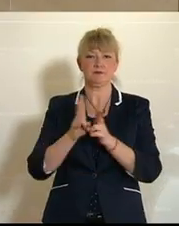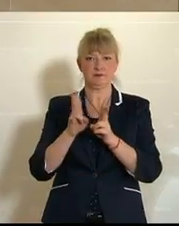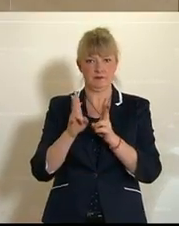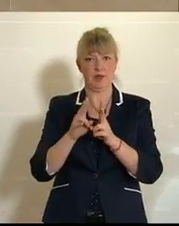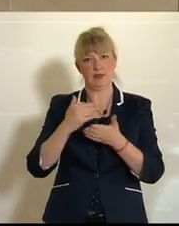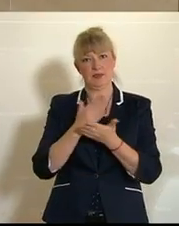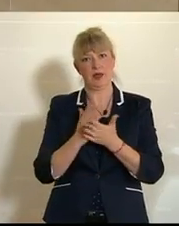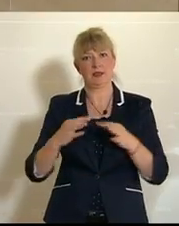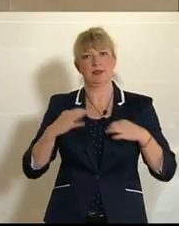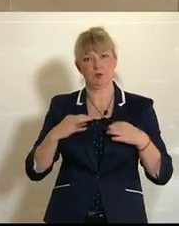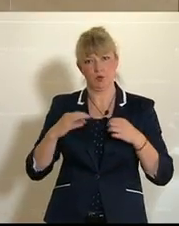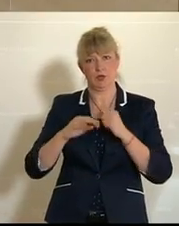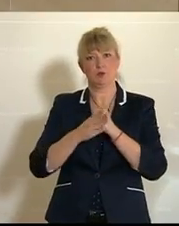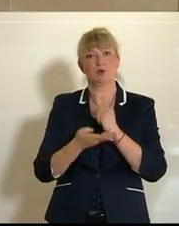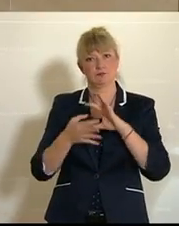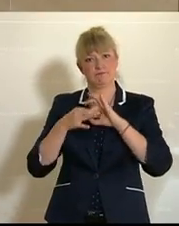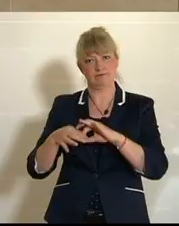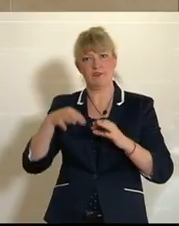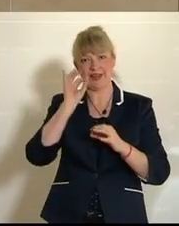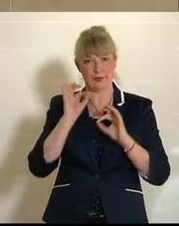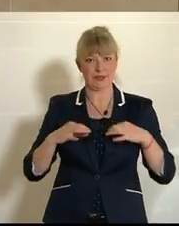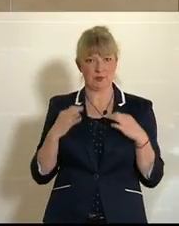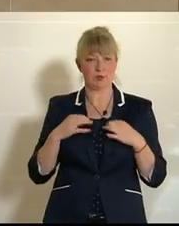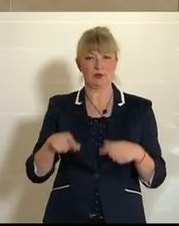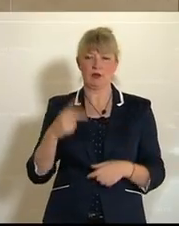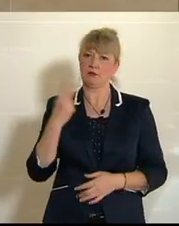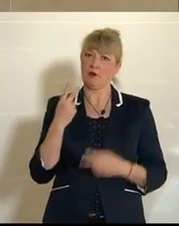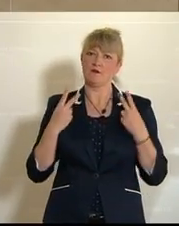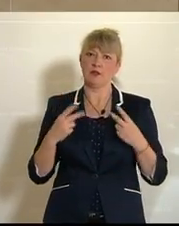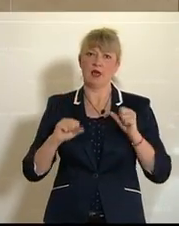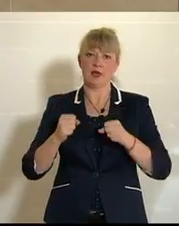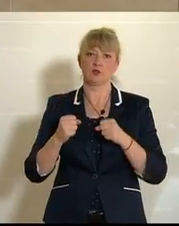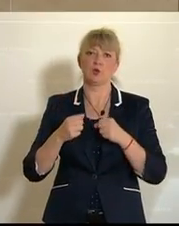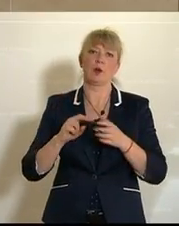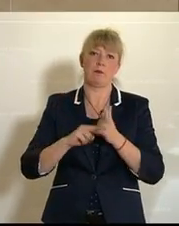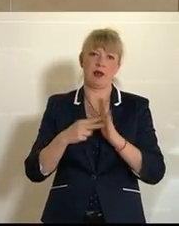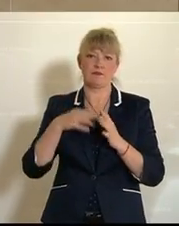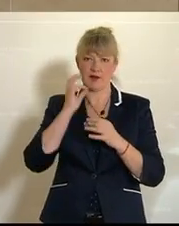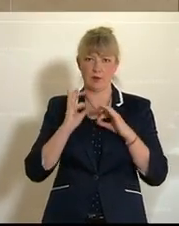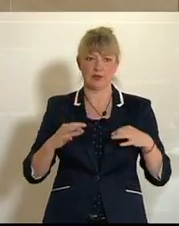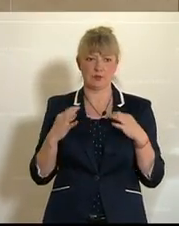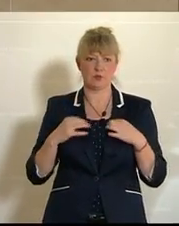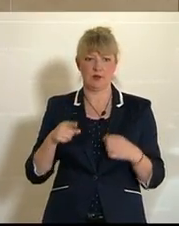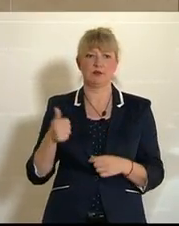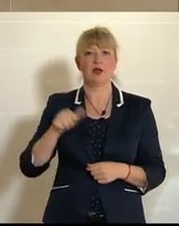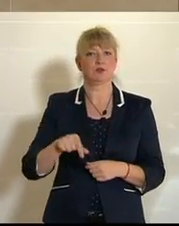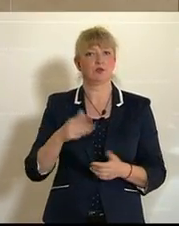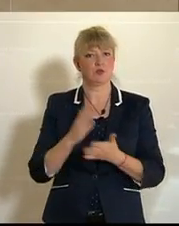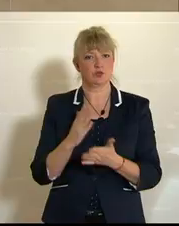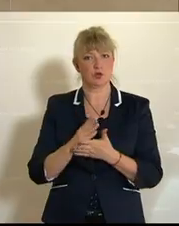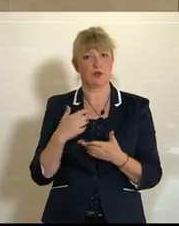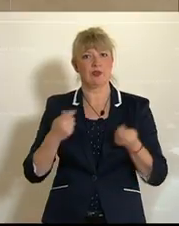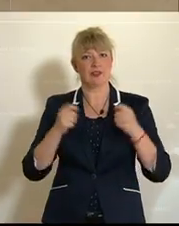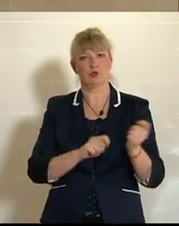umfasst explizit die Frauengesundheit. Wichtig ist dann natürlich der Aktionsplan Frauengesundheit. Dazu haben wir heute ja schon